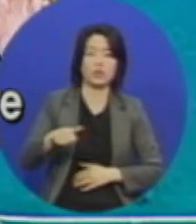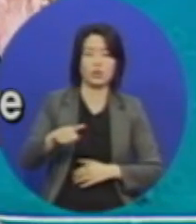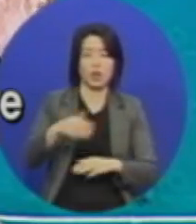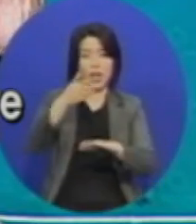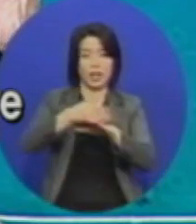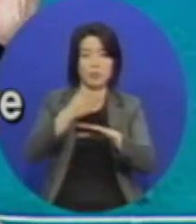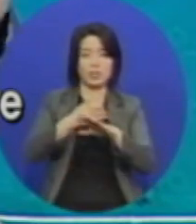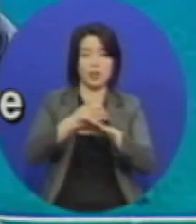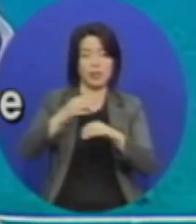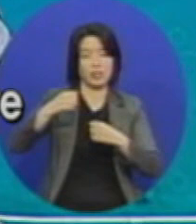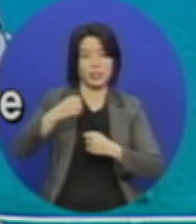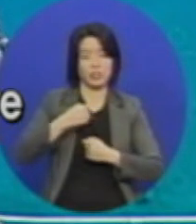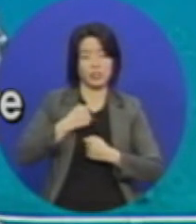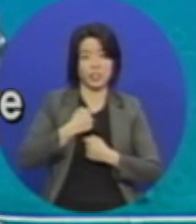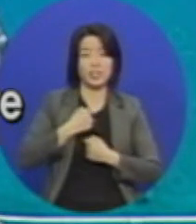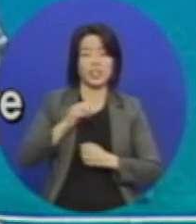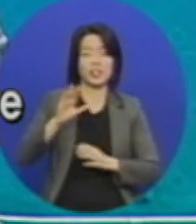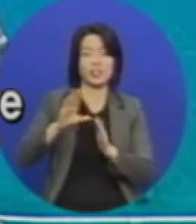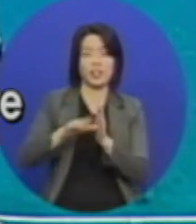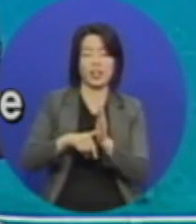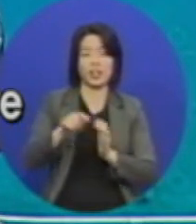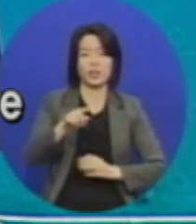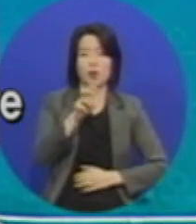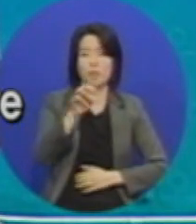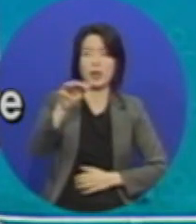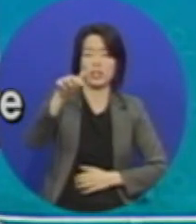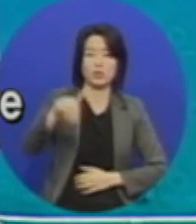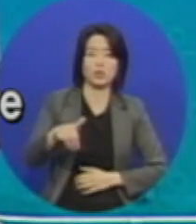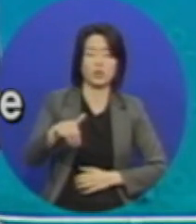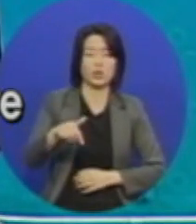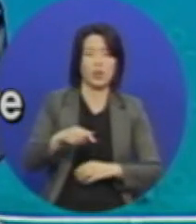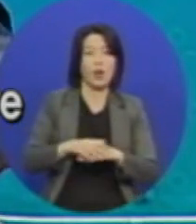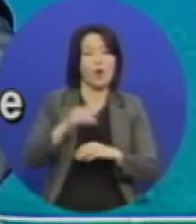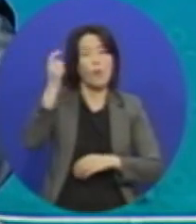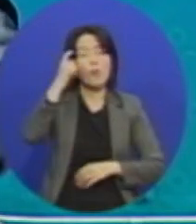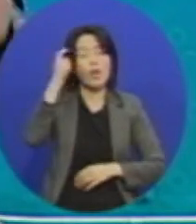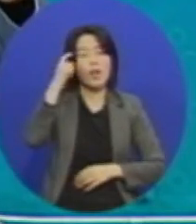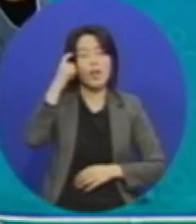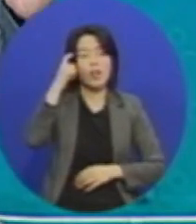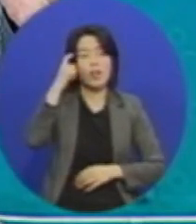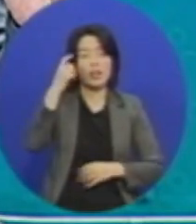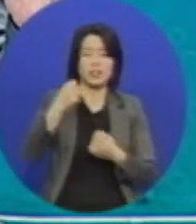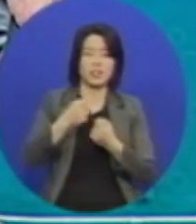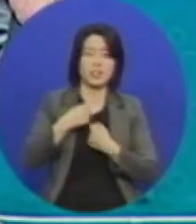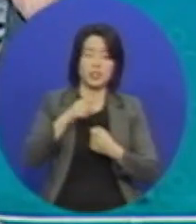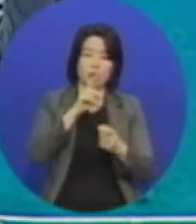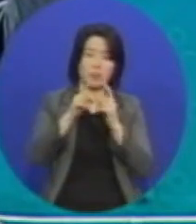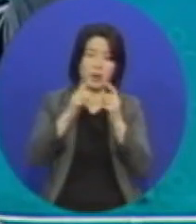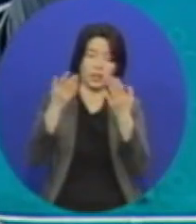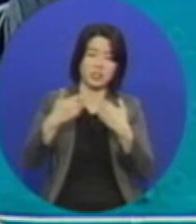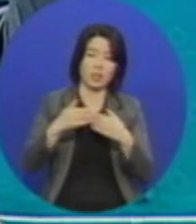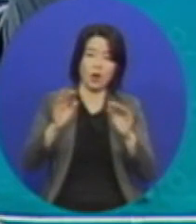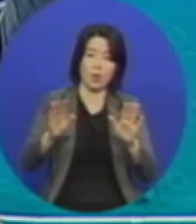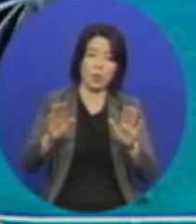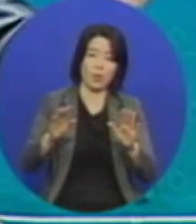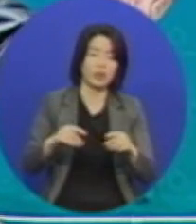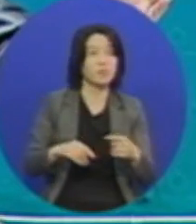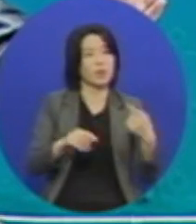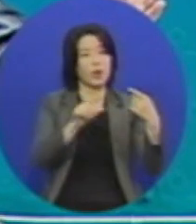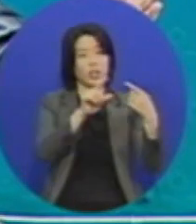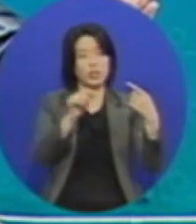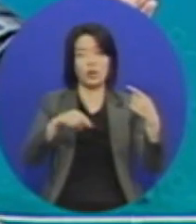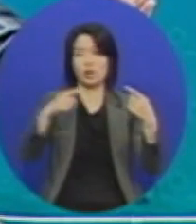때 하나님께서 이 맥주 감사절 왜 지키라 고 하시니라 올 아래 1월부터 이제